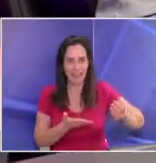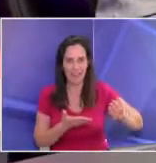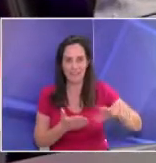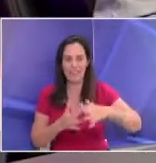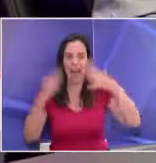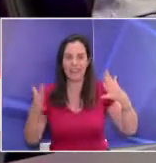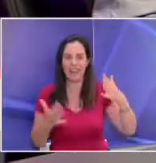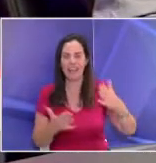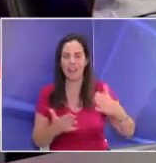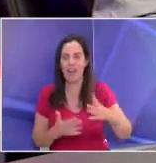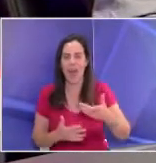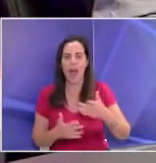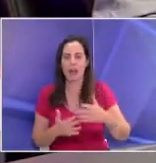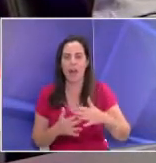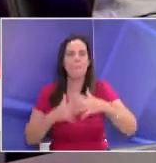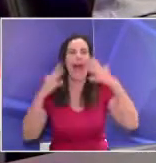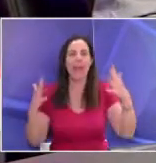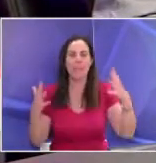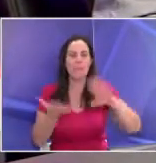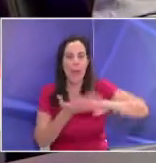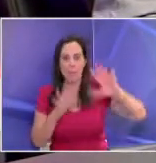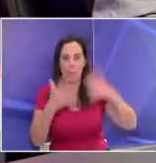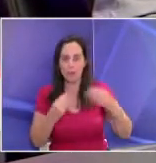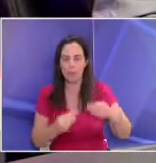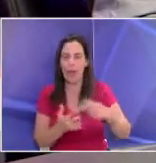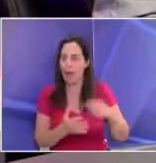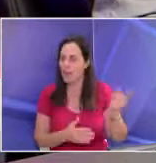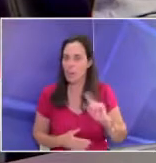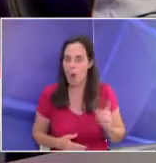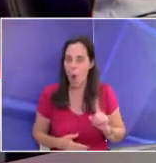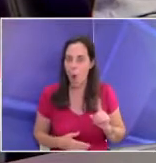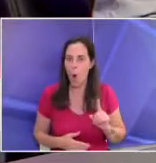והאדרה. הדרה, אתה מדיר אומנים טובים, אבל הם לא,